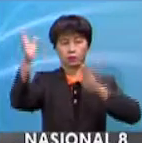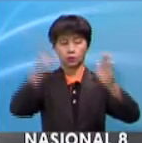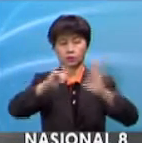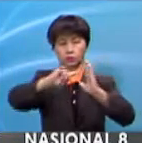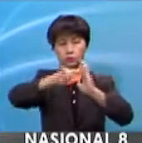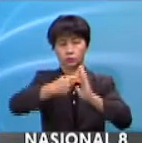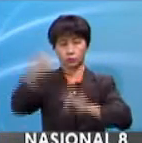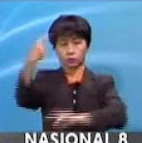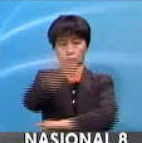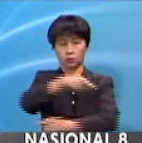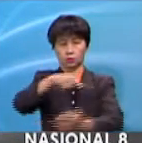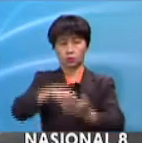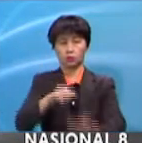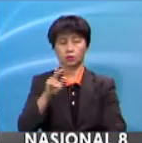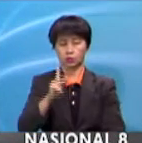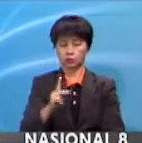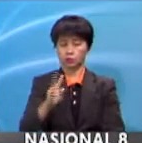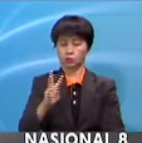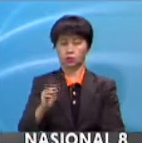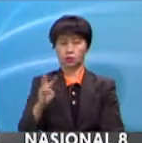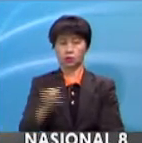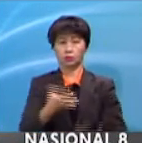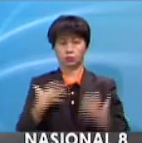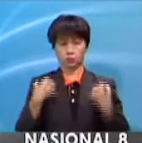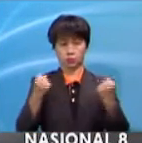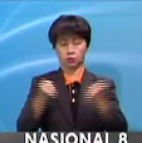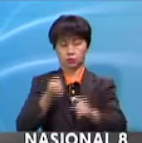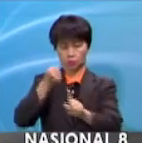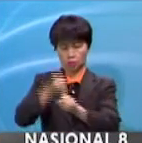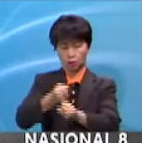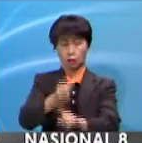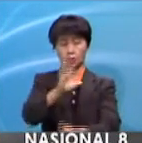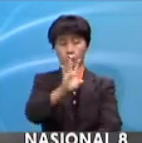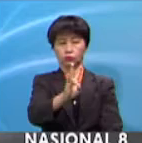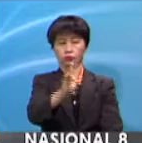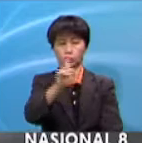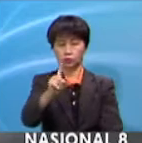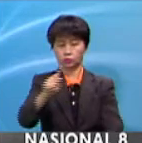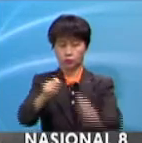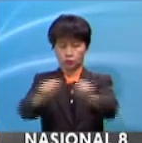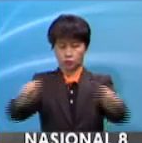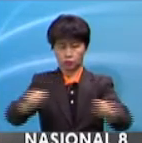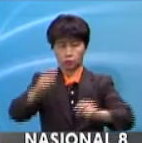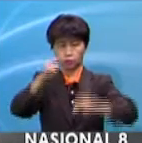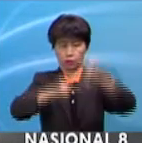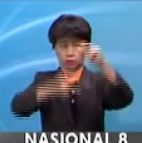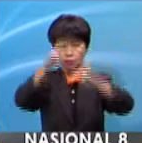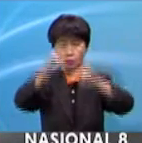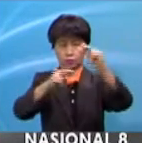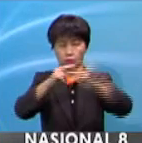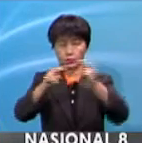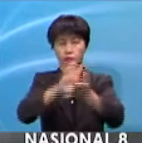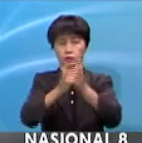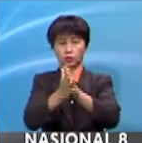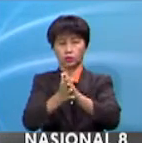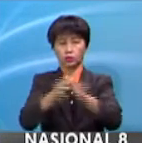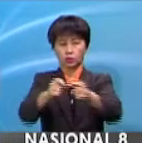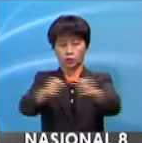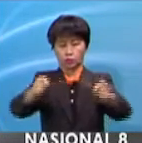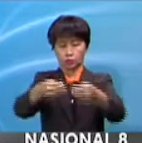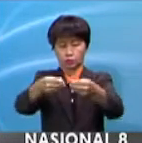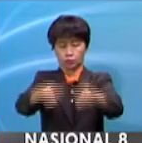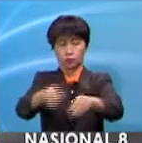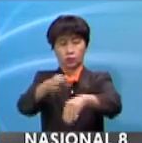Berkuat kuasa hari ini, Kementerian Kesihatan mengarahkan 71 tapak pembinaan sekitar Lembah Kelang yang menjadi sarang